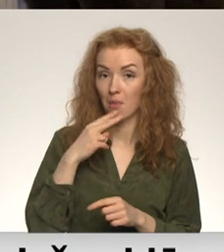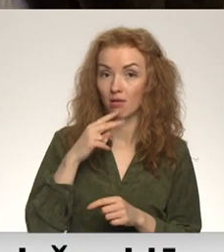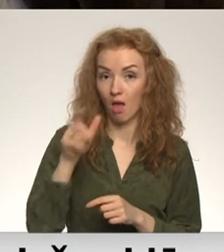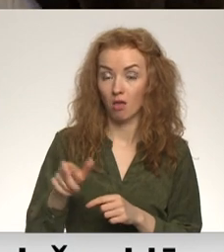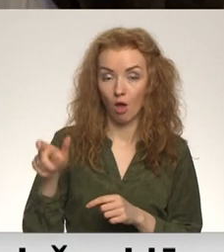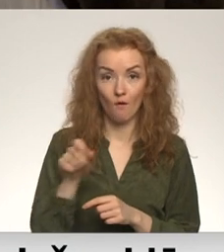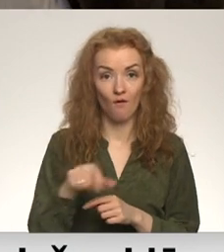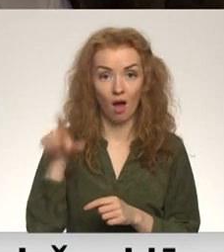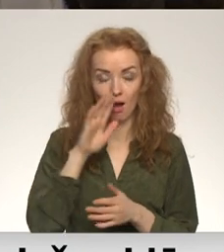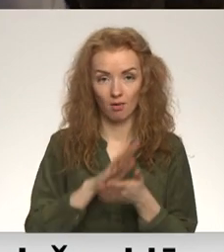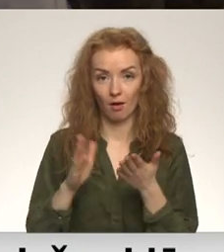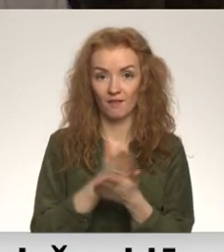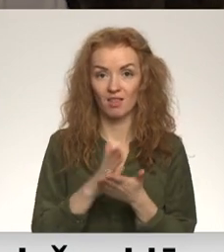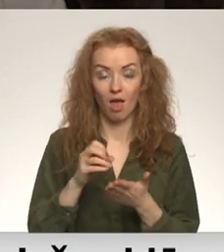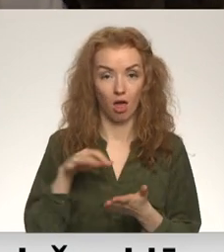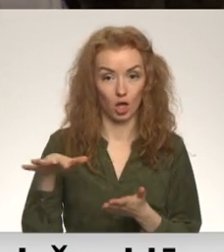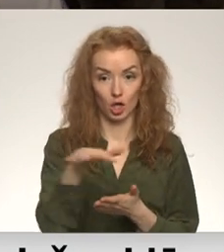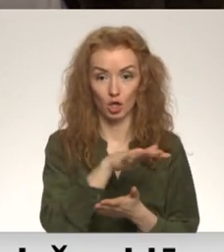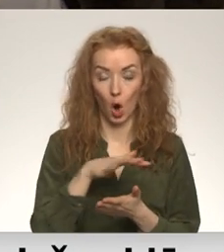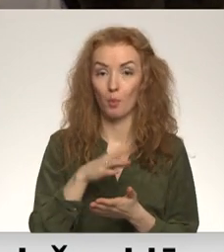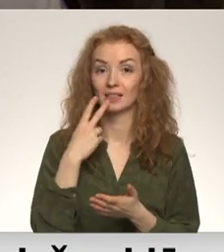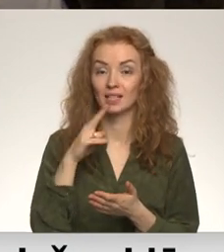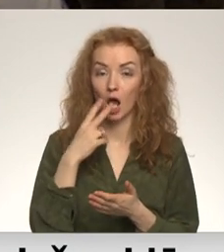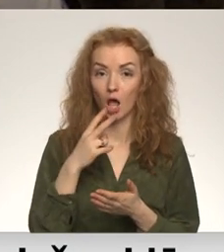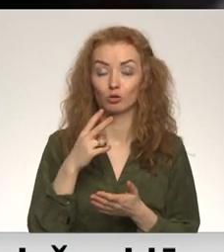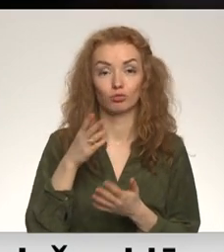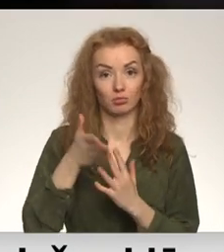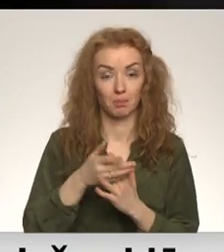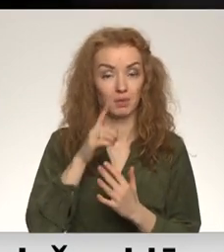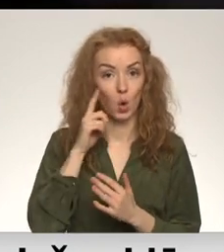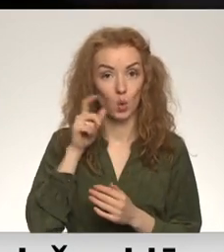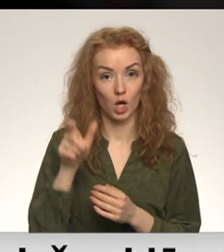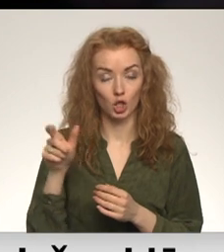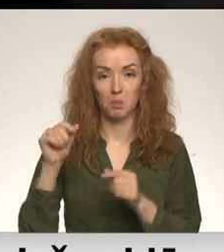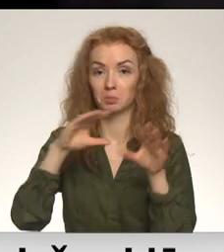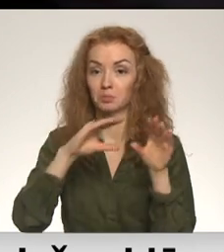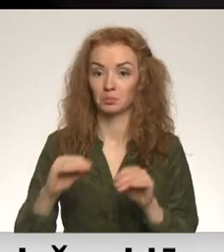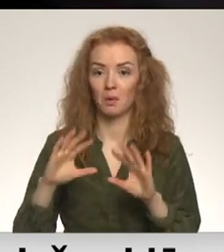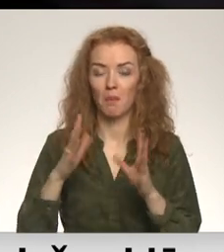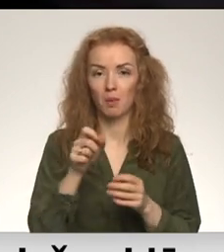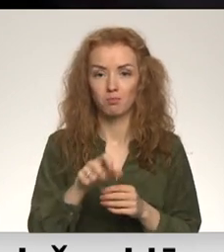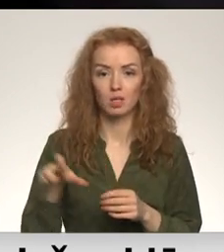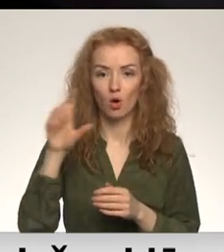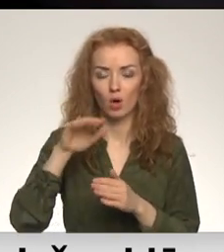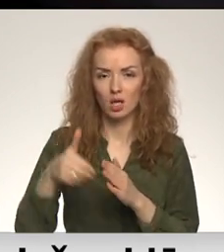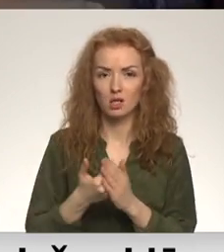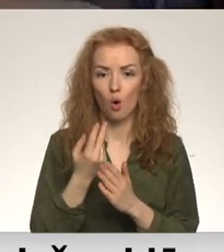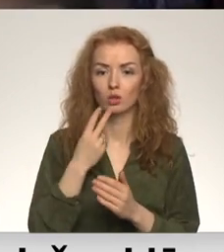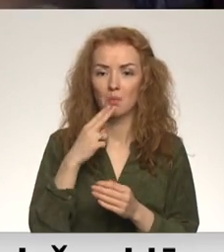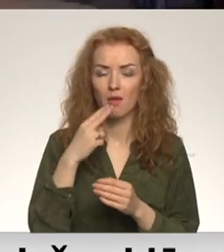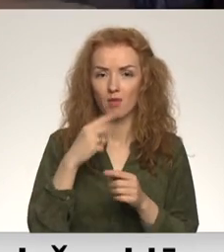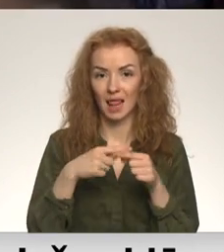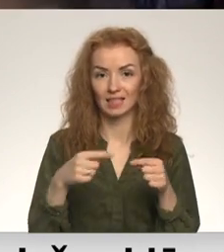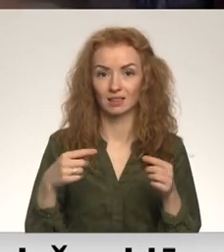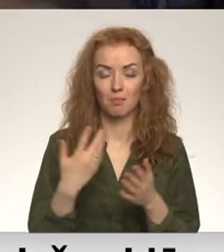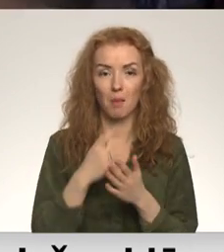nekā vidēji Eiropā. Tradicionālo cigarešu smēķēšana jauniešu vidū kritusies uz pusi, bet pieaug jauno smēķēšanas līdzekļu,